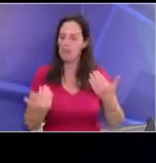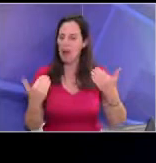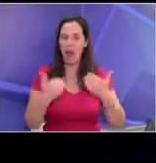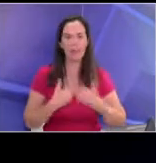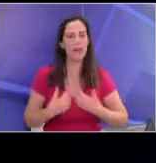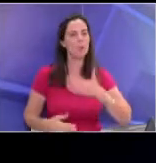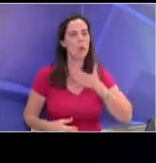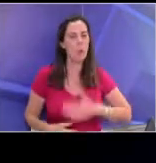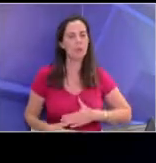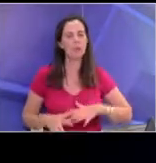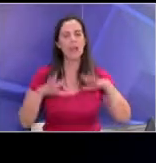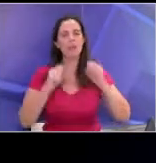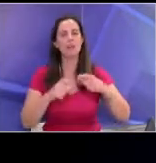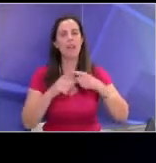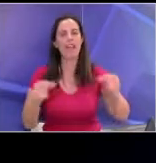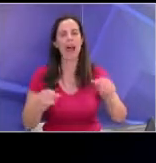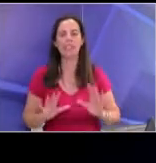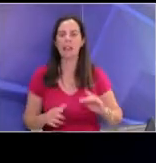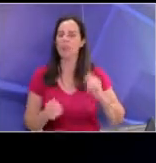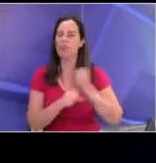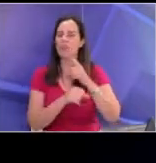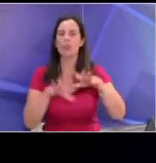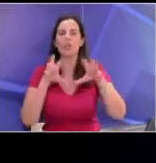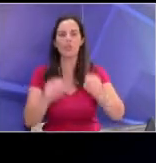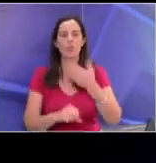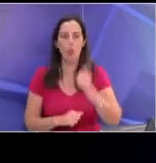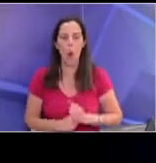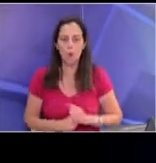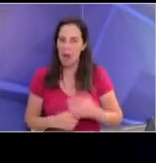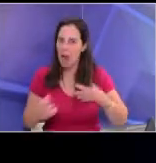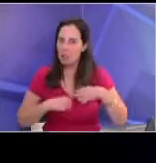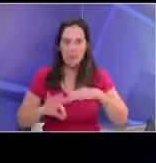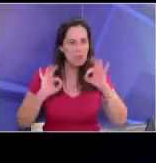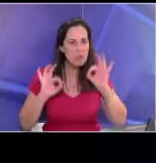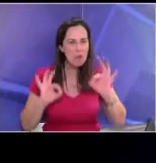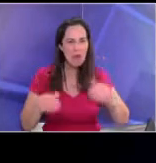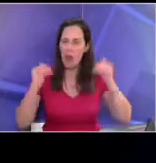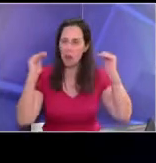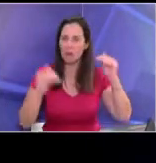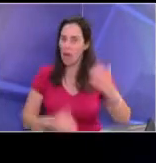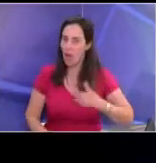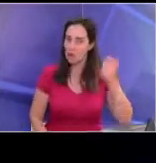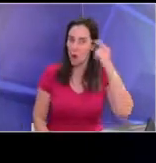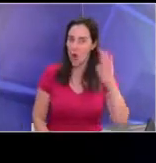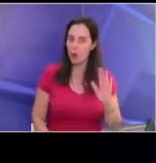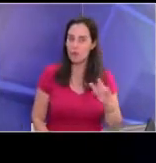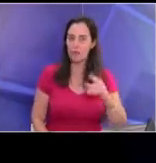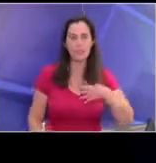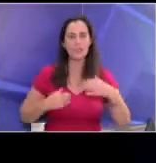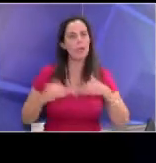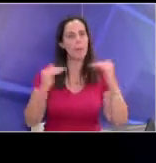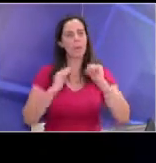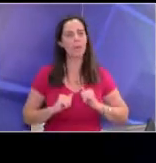אנחנו רוצים לכבוש את עזה בחזרה ולעשות שם התיישבות יהודית. הצגה טובה, איכותית, באמת. אני חושב שזו הצגה